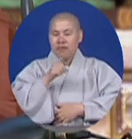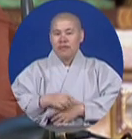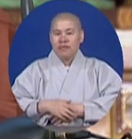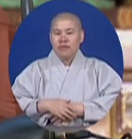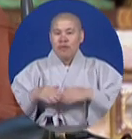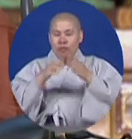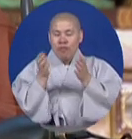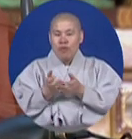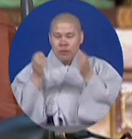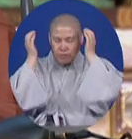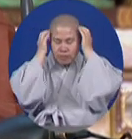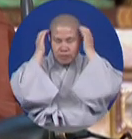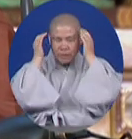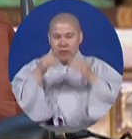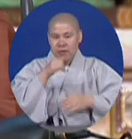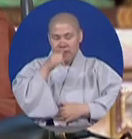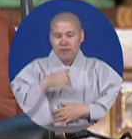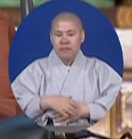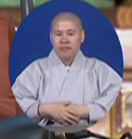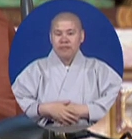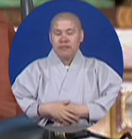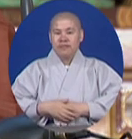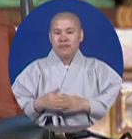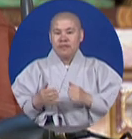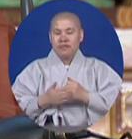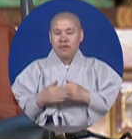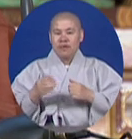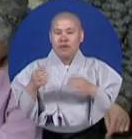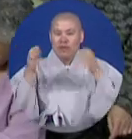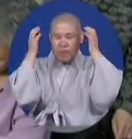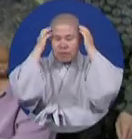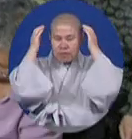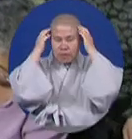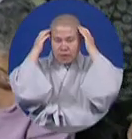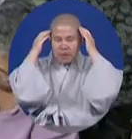온갖 고가 있습니다. 그래서 그걸 고장이라고 합니다.